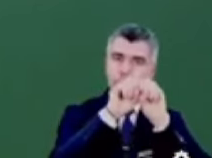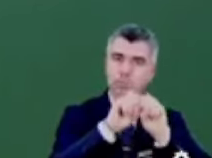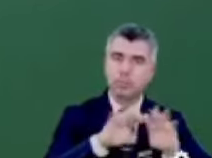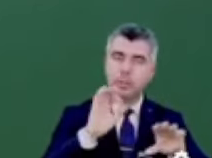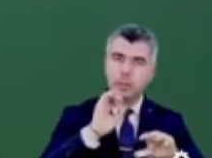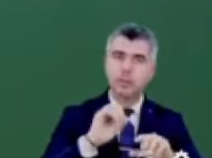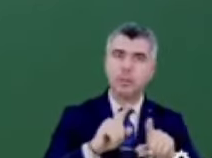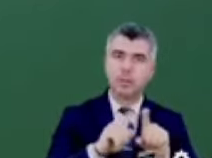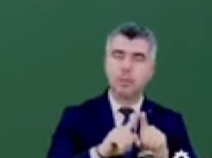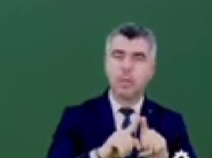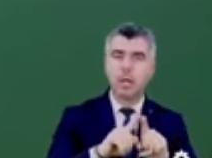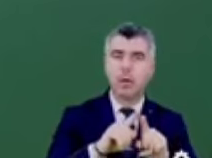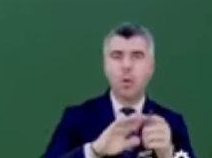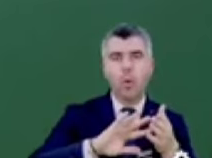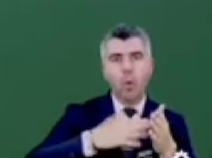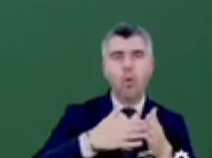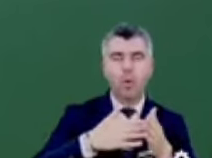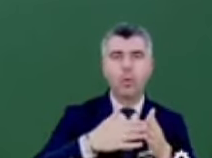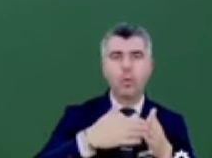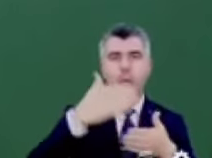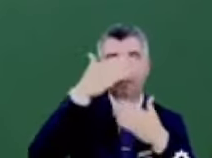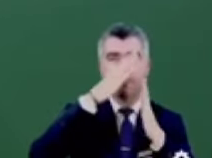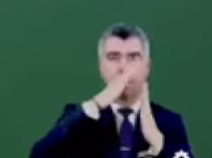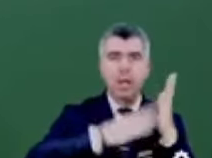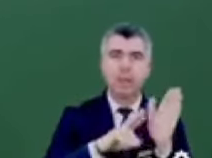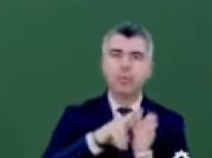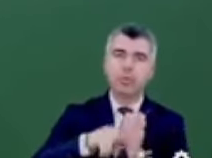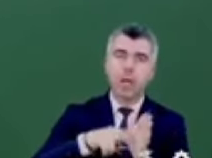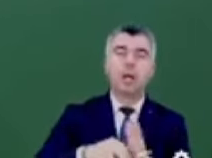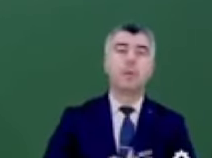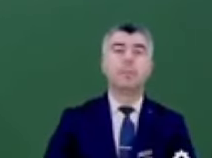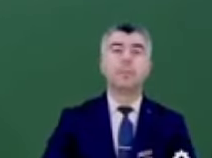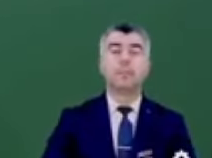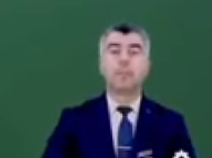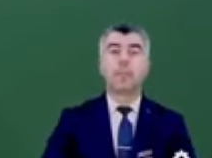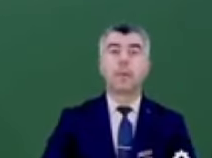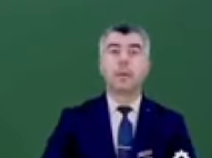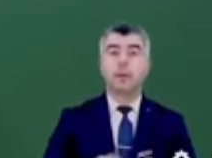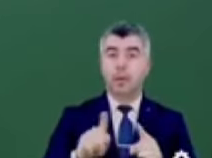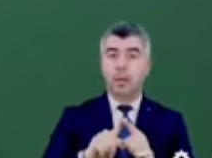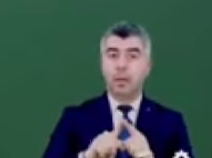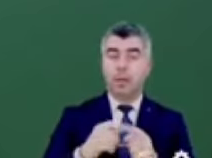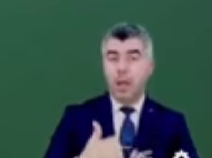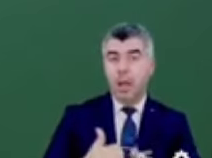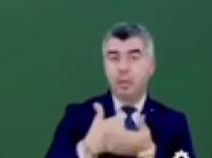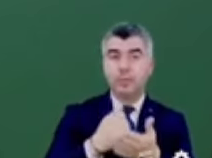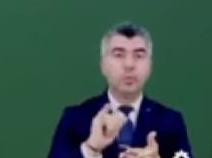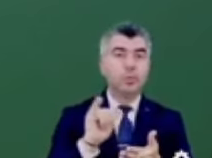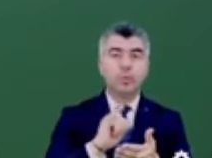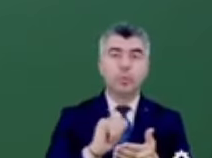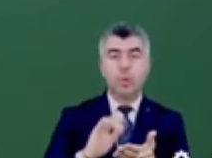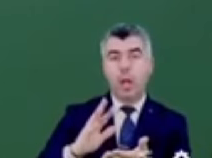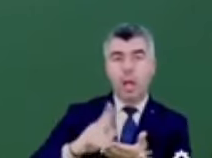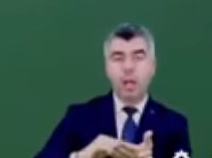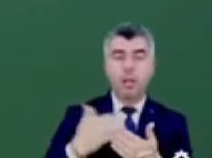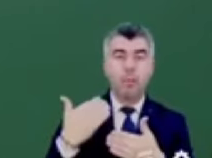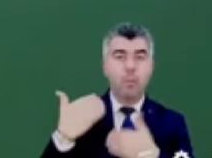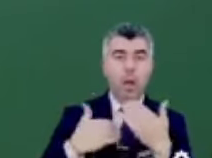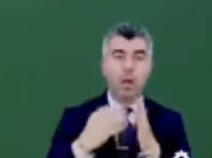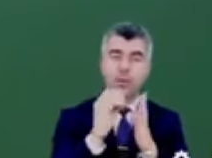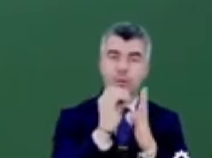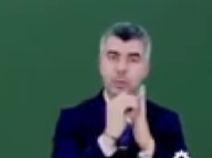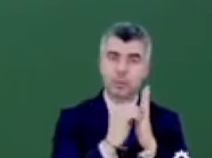سيتم تعميمه فيما بعد في جميع الجهات اذا الخدمات طبعا هي الخدمات اللي منصوص عليها